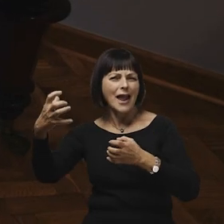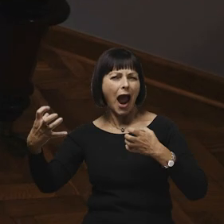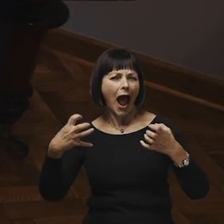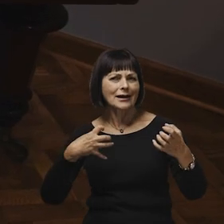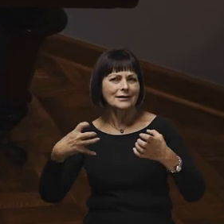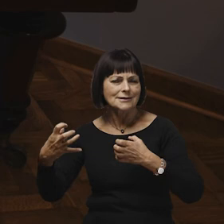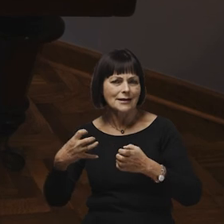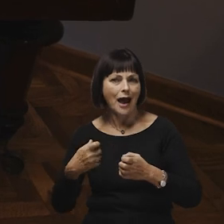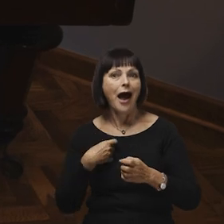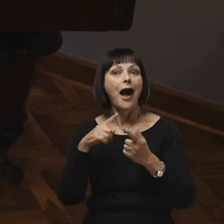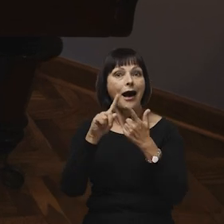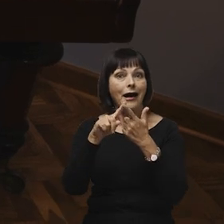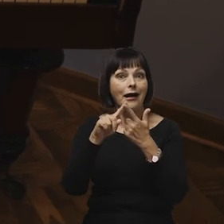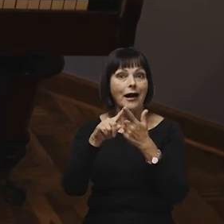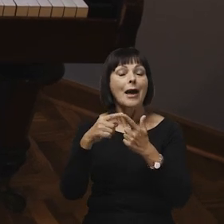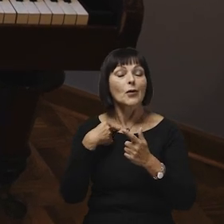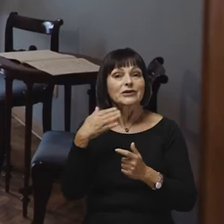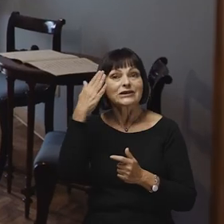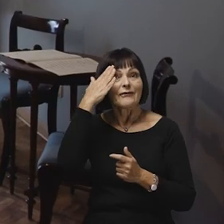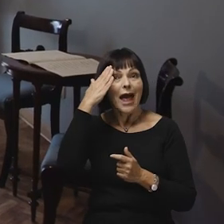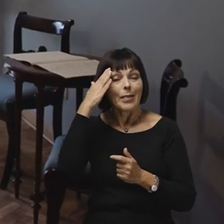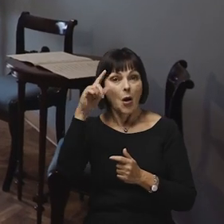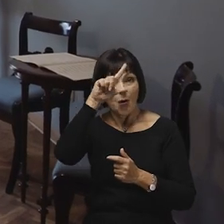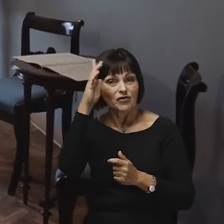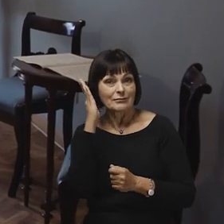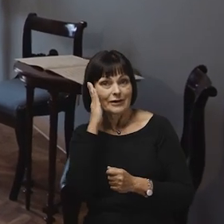artysty, z drugiej zaś świadomość